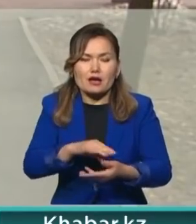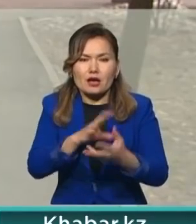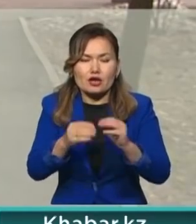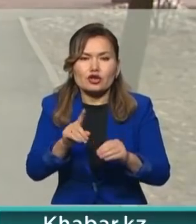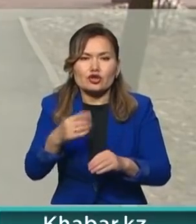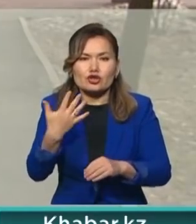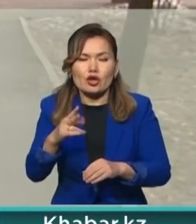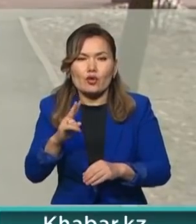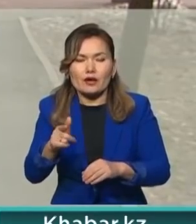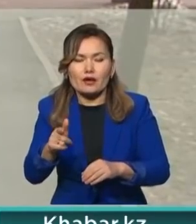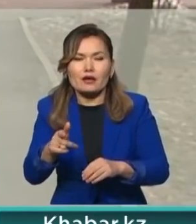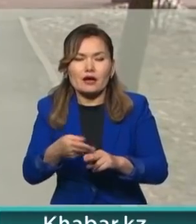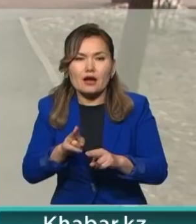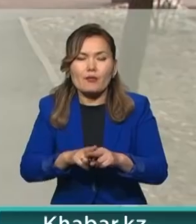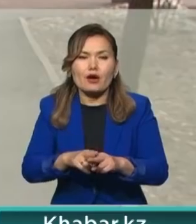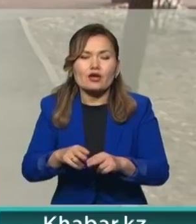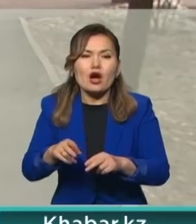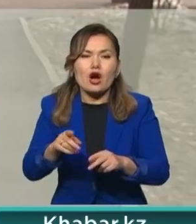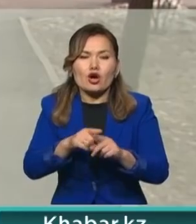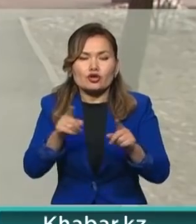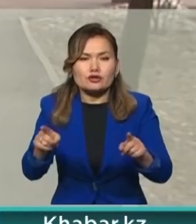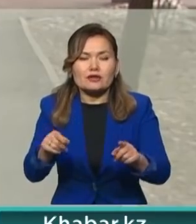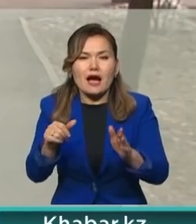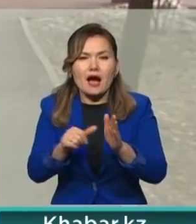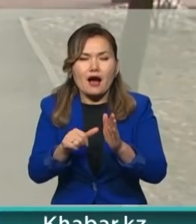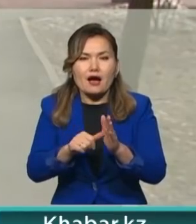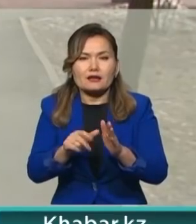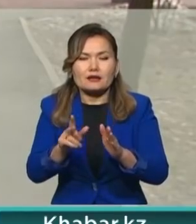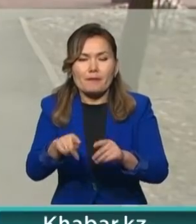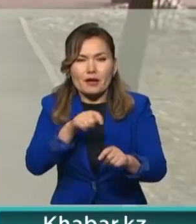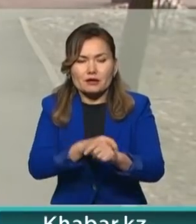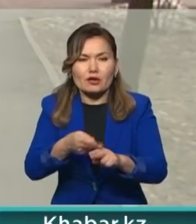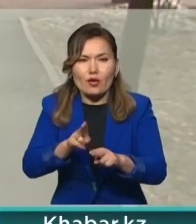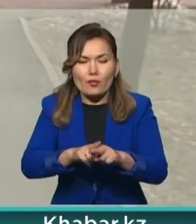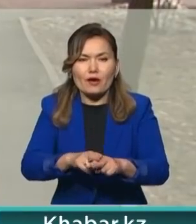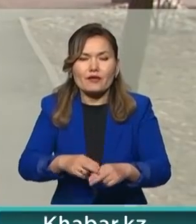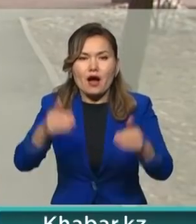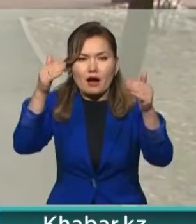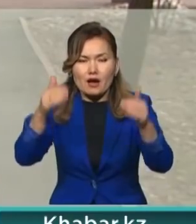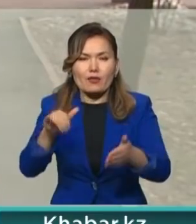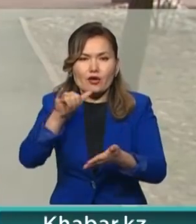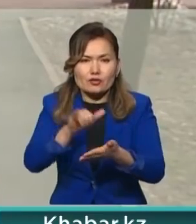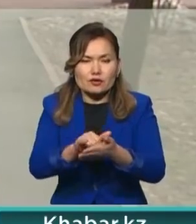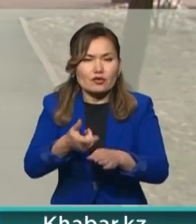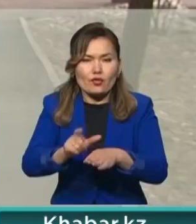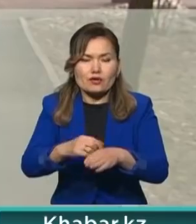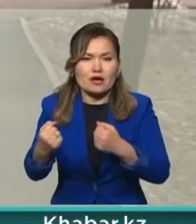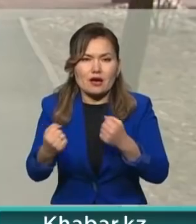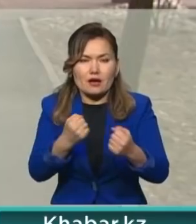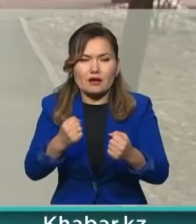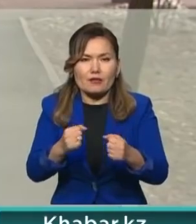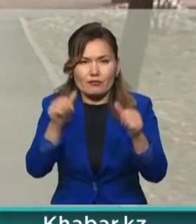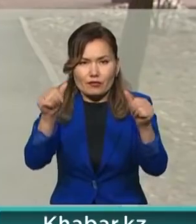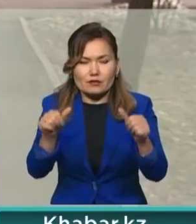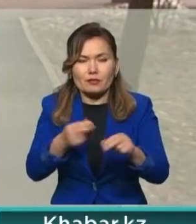Ұзындығы 6 метр. Бекіту тетіктері бұдан да көп салмаққа есептелген, яғни шыдамды. Себебі біз Нұр-Сұлтан қаласының ауа